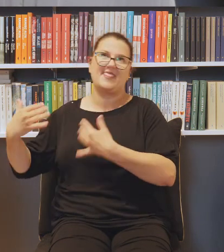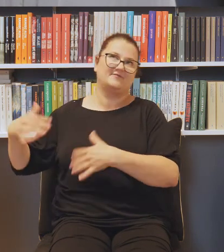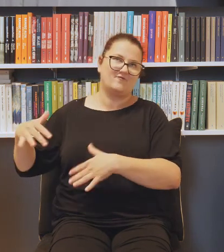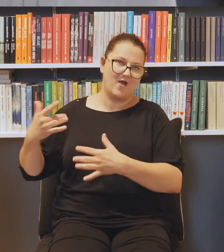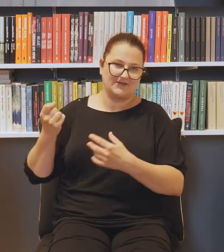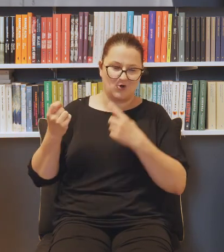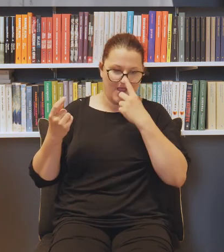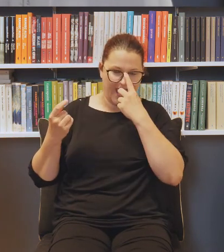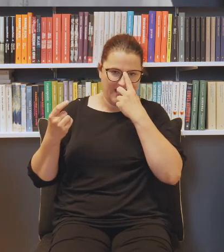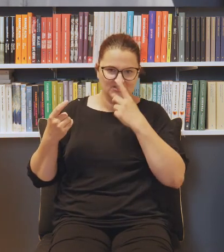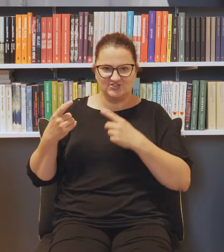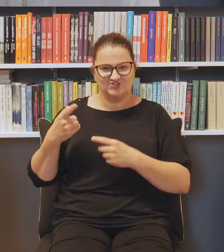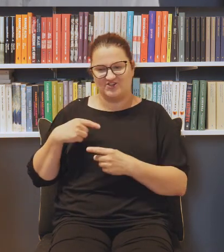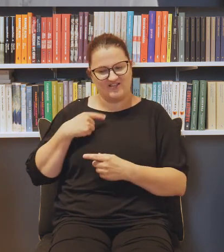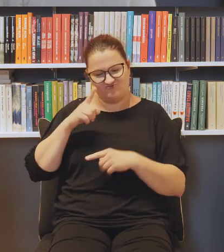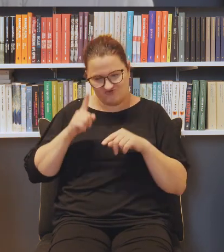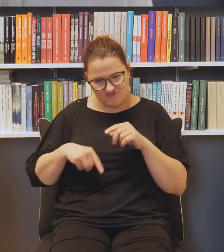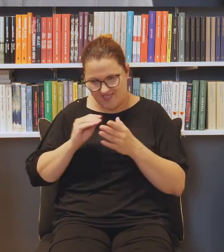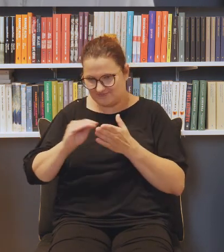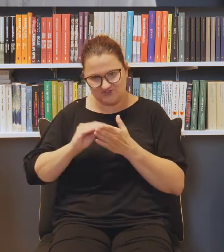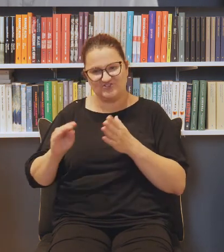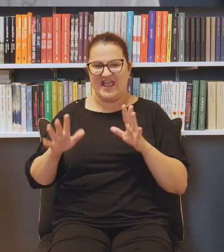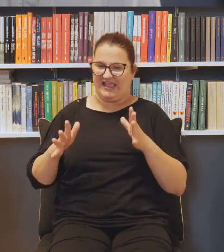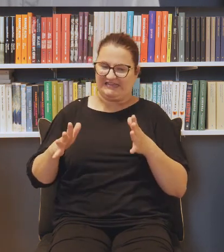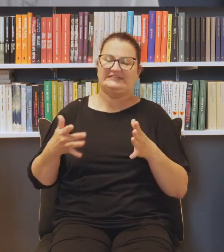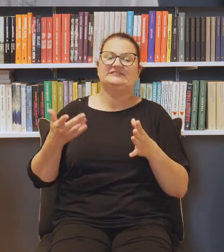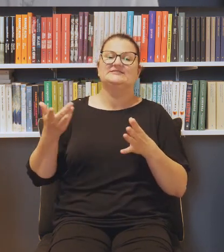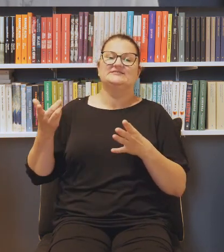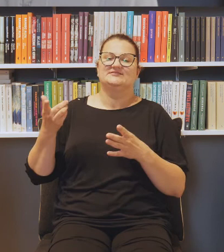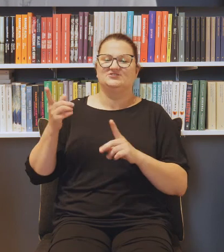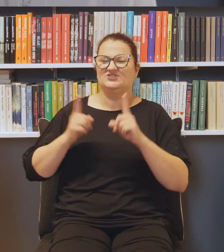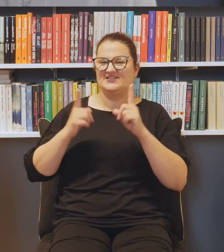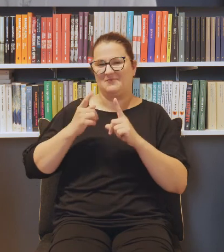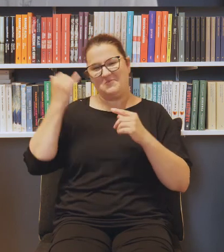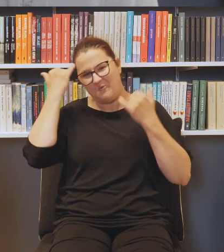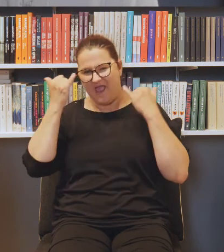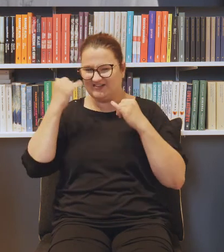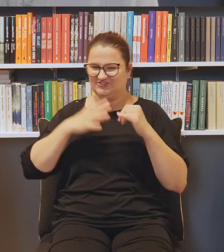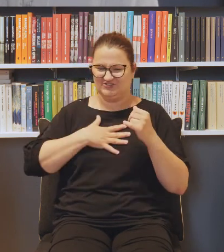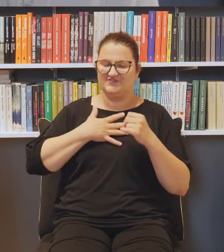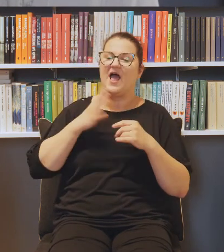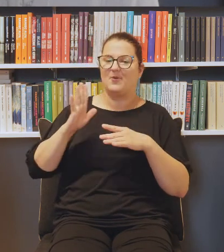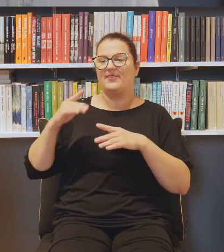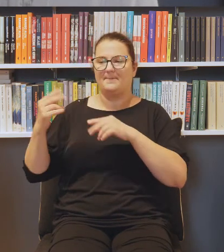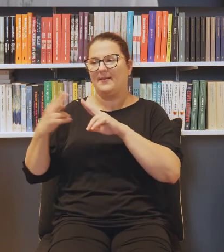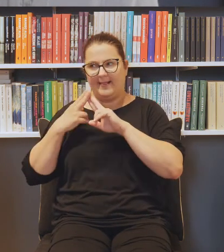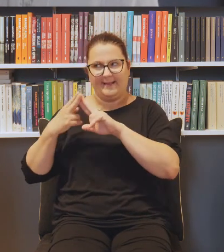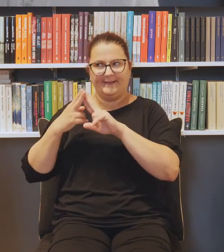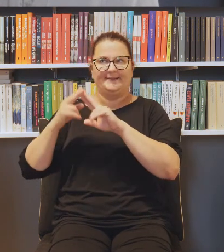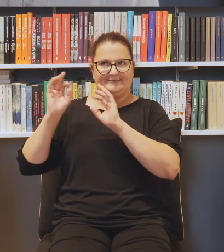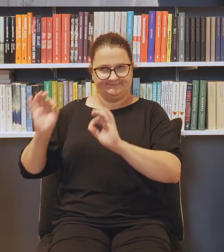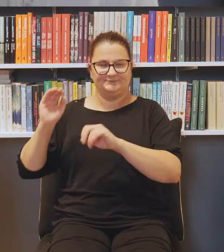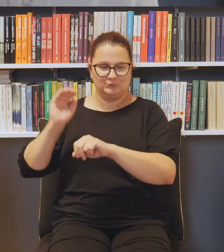trochę, że tak niepoprawnie jest do końca. W niektórych momentach dziwacznie, no ale w końcu dochodziliśmy do jakichś